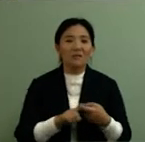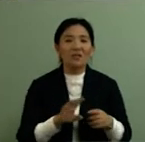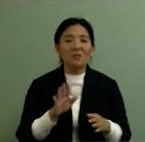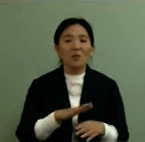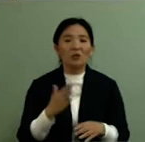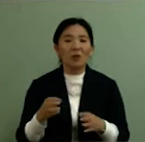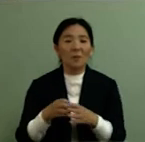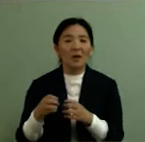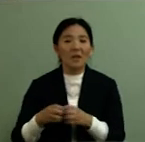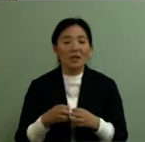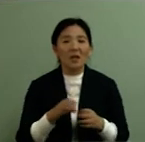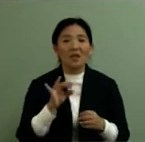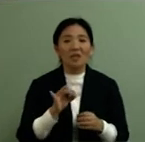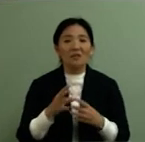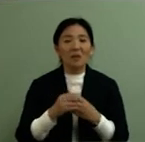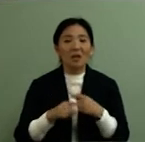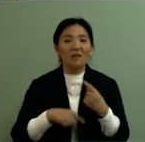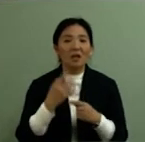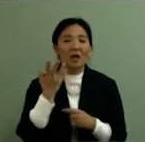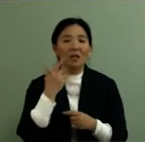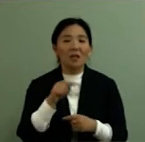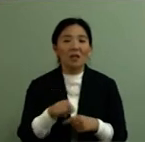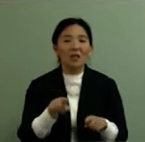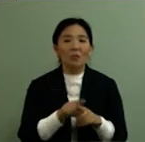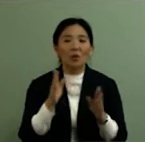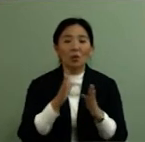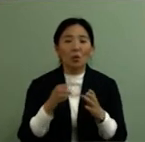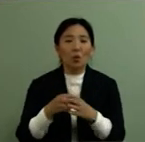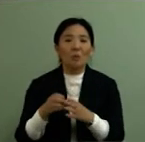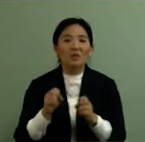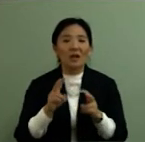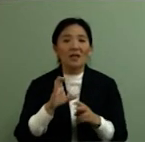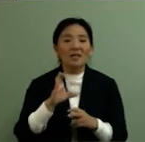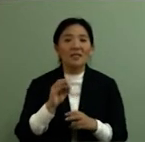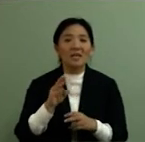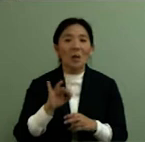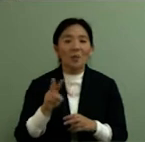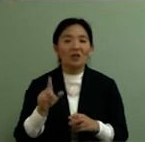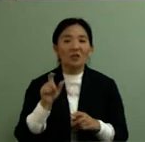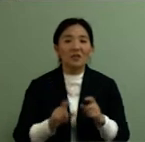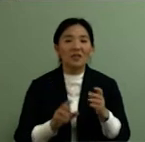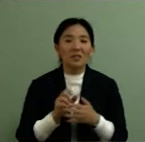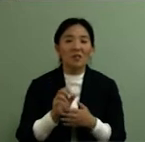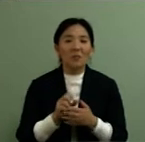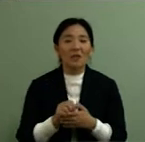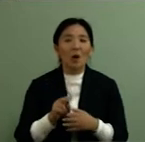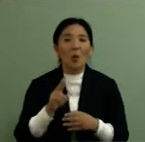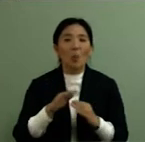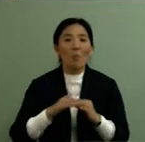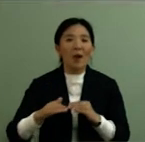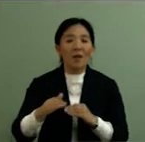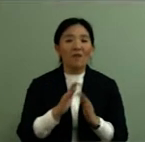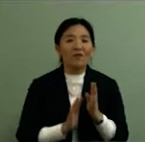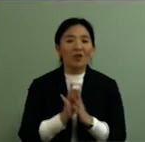между компонентами. Или мы с вами говорим, когда такие природные комплексы, как степи, человек занимает под поля, то